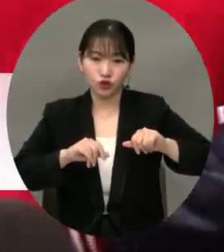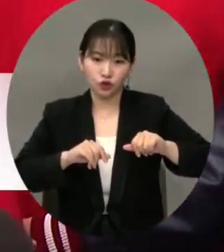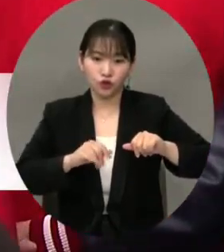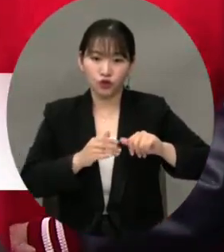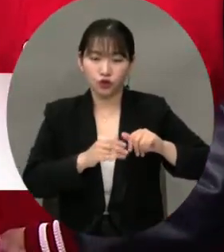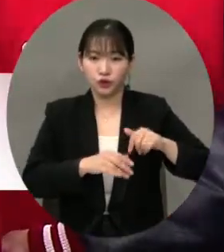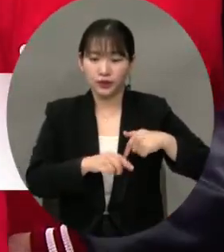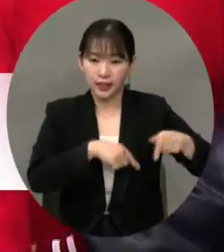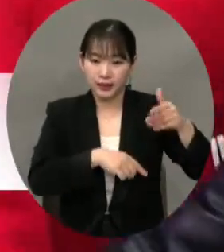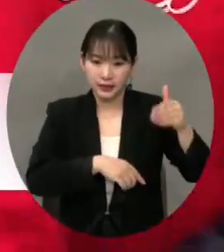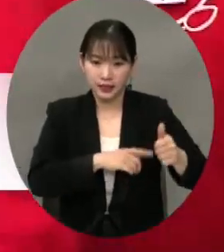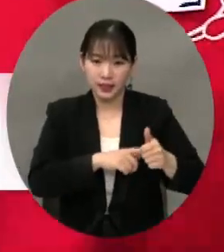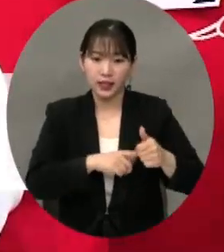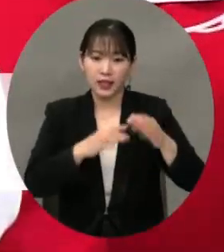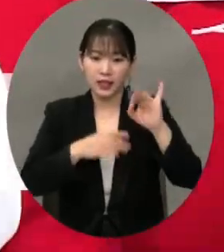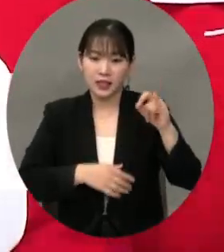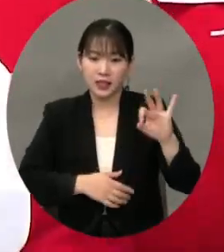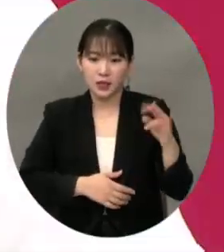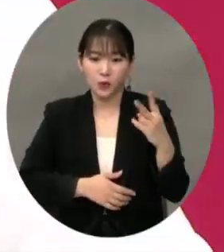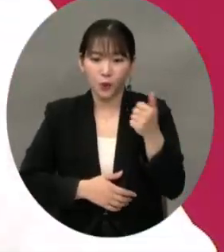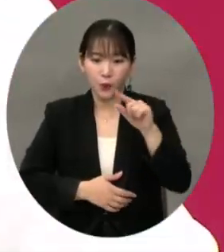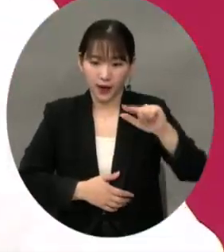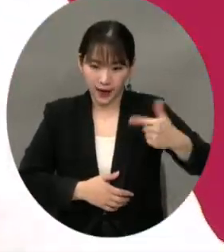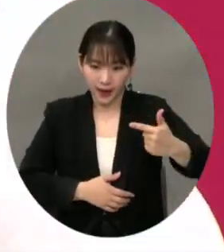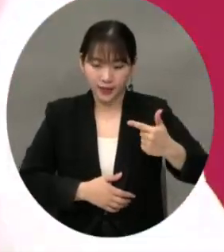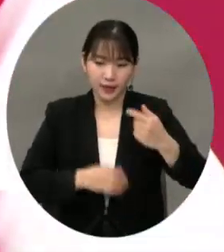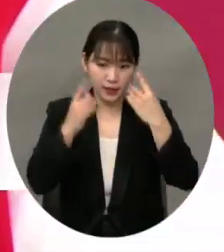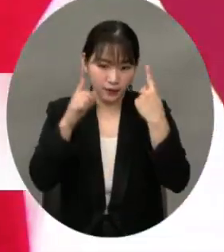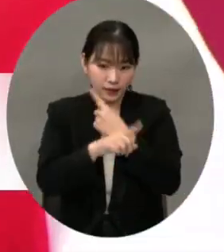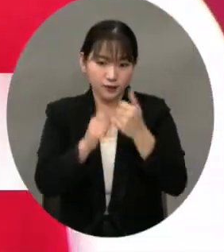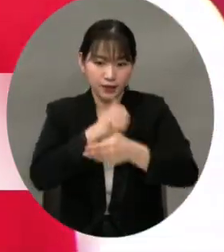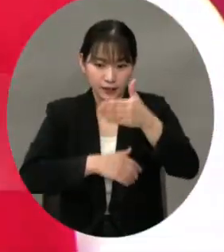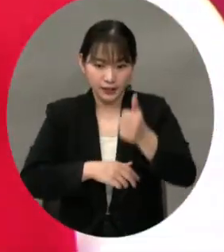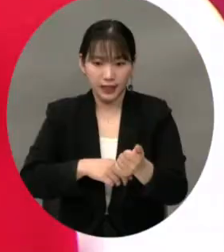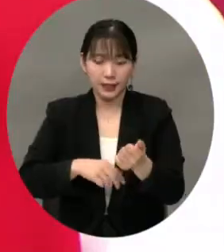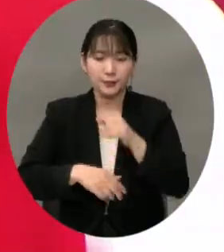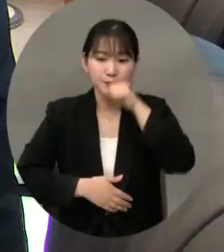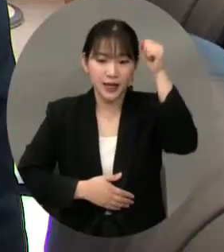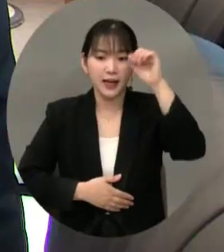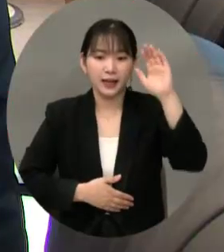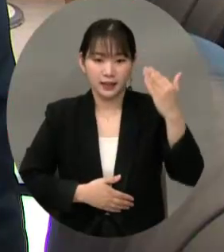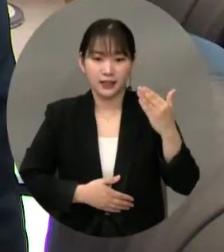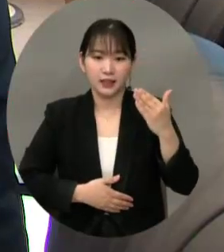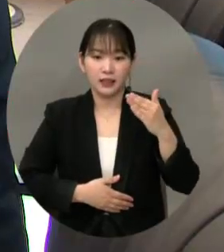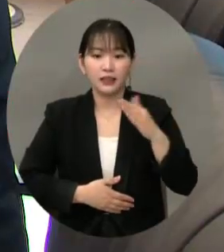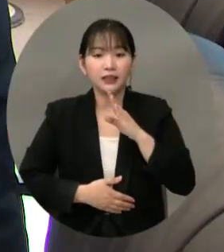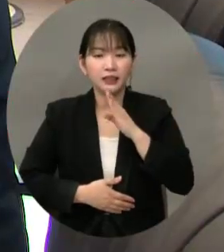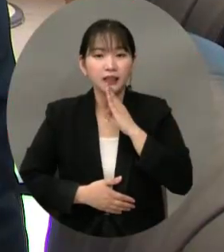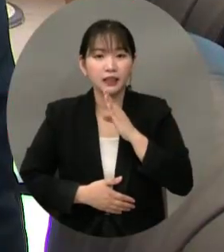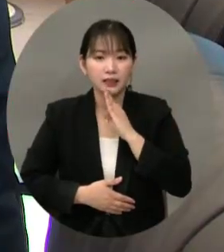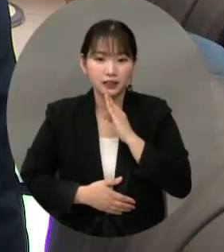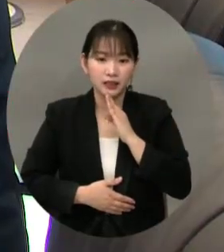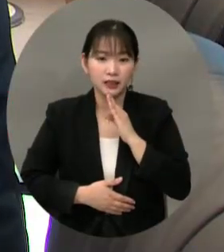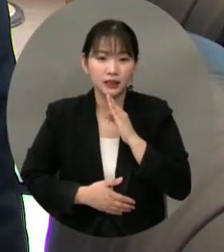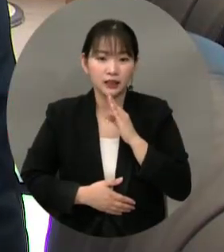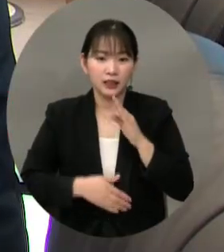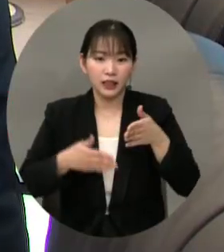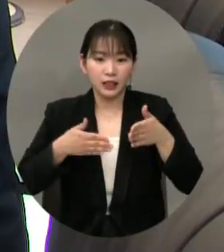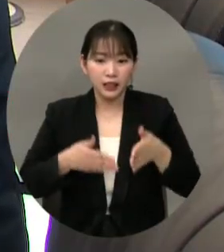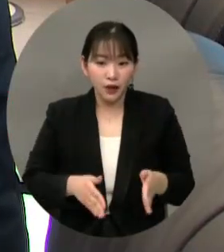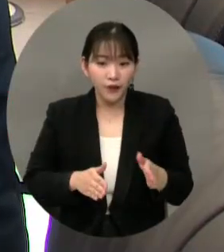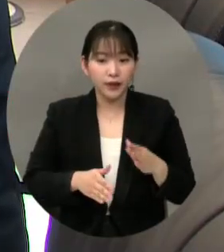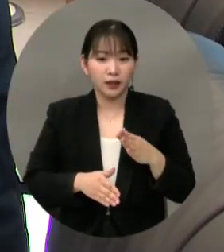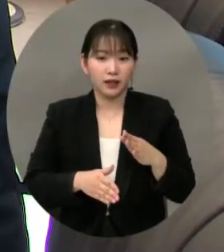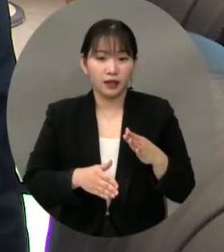출신의 임요한 전 국민의힘 혁신위원장이 각각 국회에 입성했습니다. 사실상 연고만 있는 두 당선인과